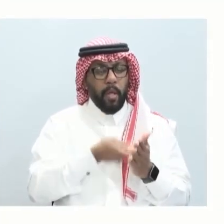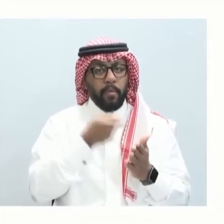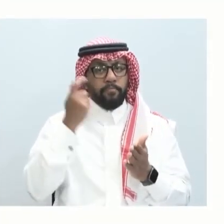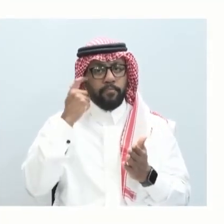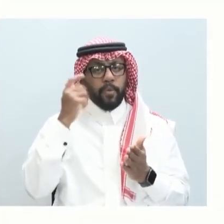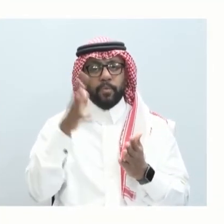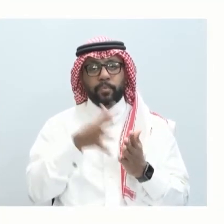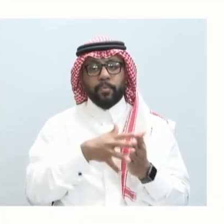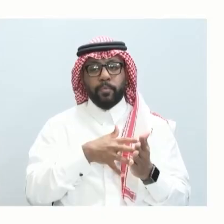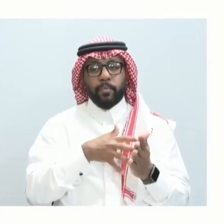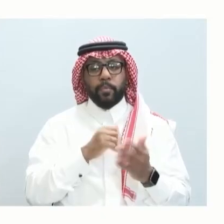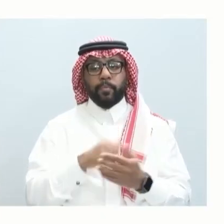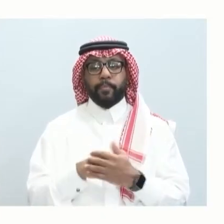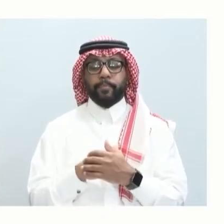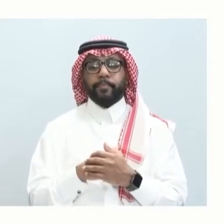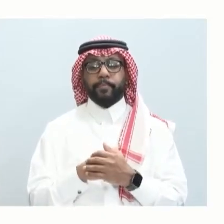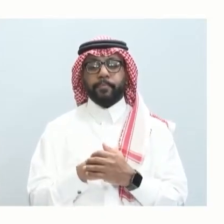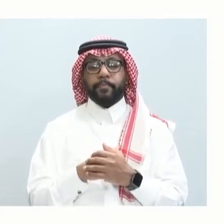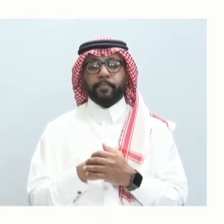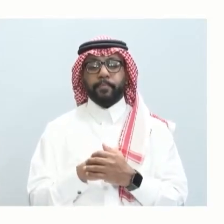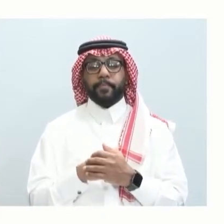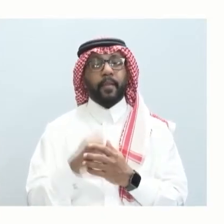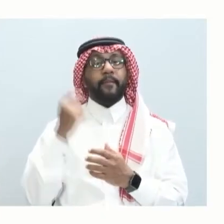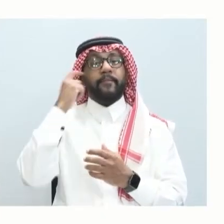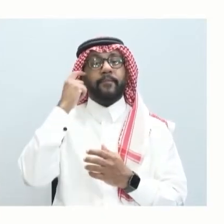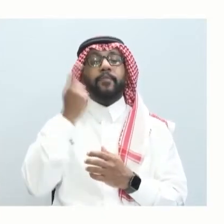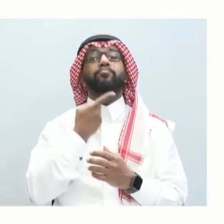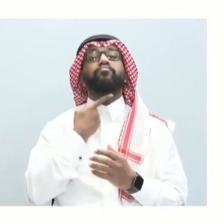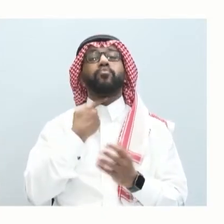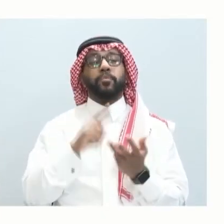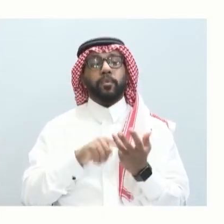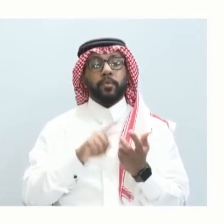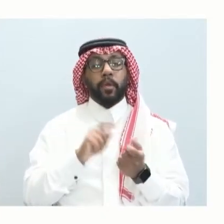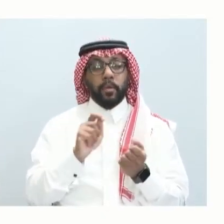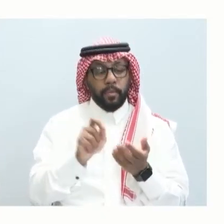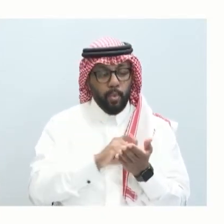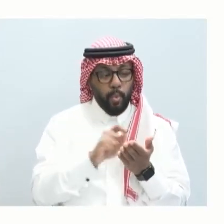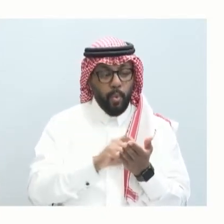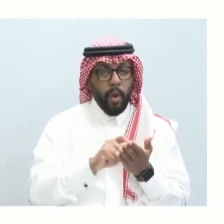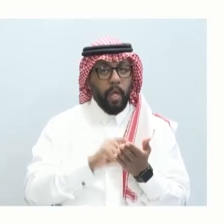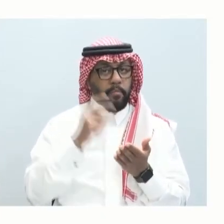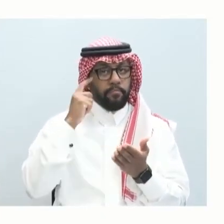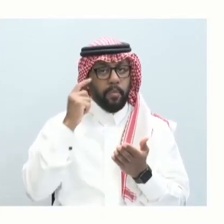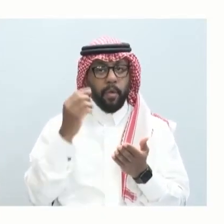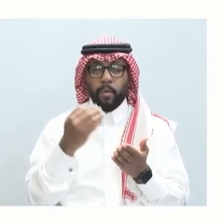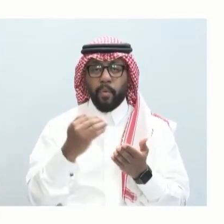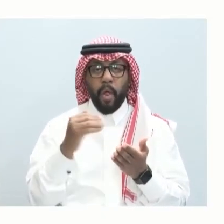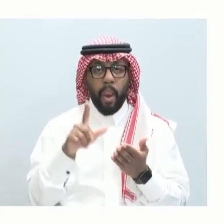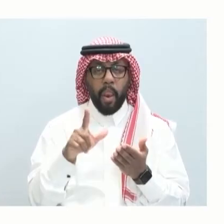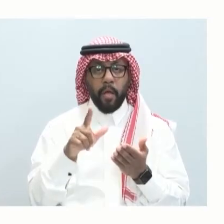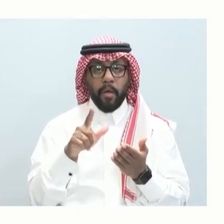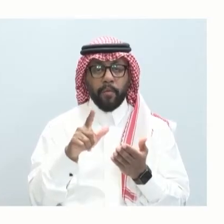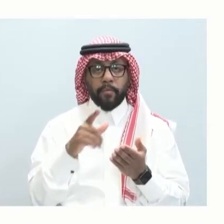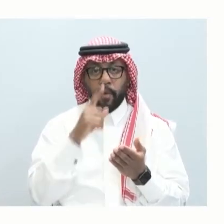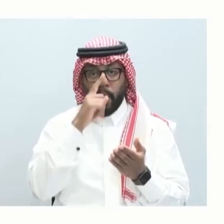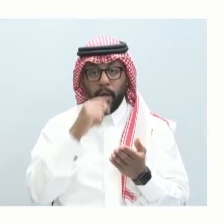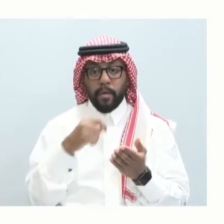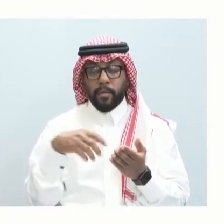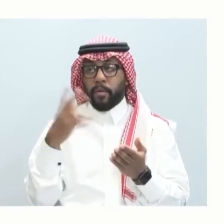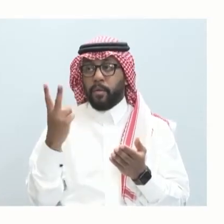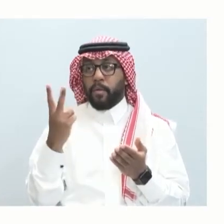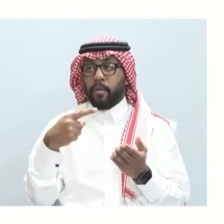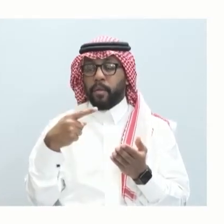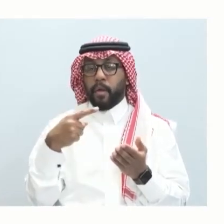اذا من المعطيات والمطلوب احتاج ان اكتب جمله عدديه ابنائي وبناتي للاجابه على هذا السؤال ولكن